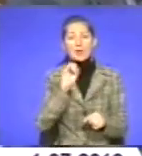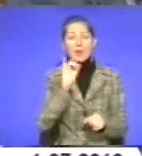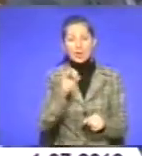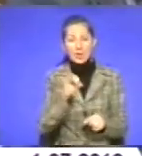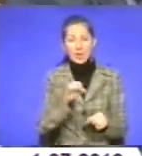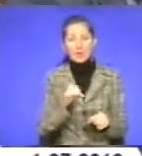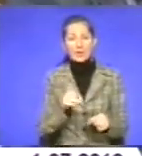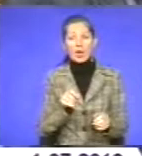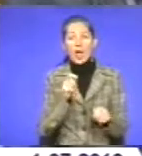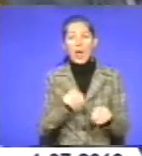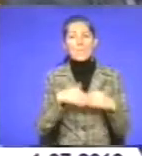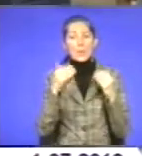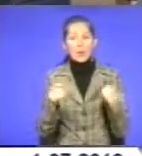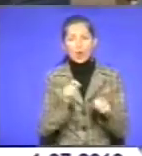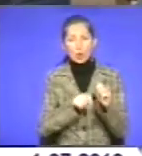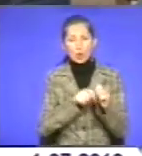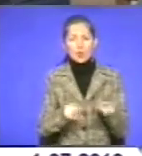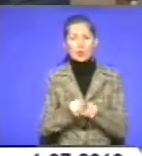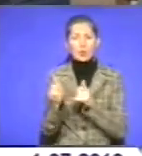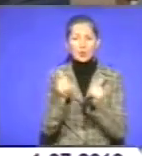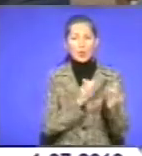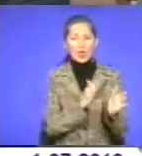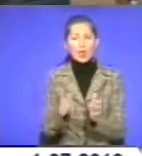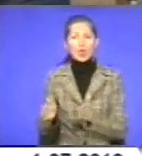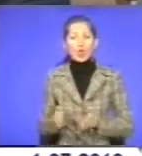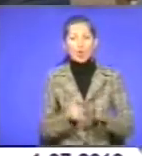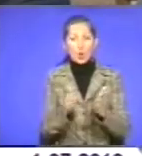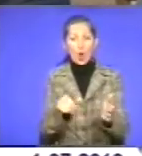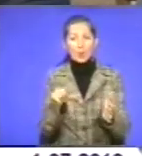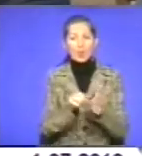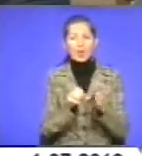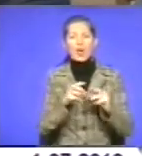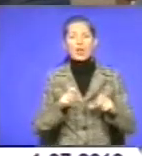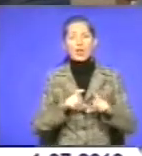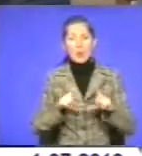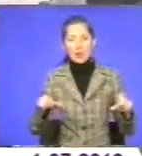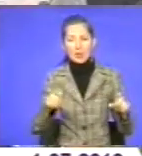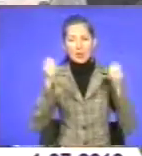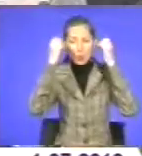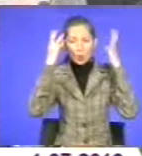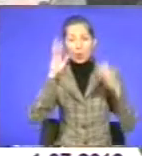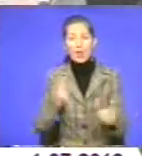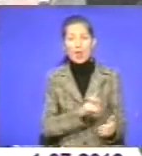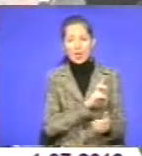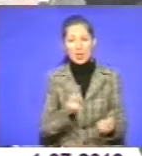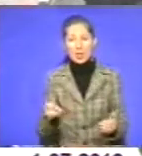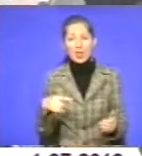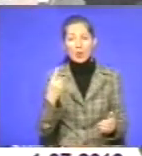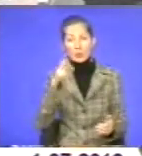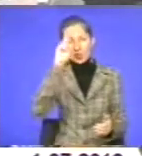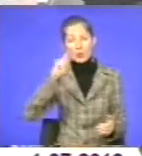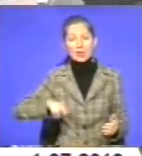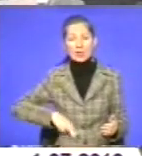забезпечувати порядок на дорогах. Представники департаменту культури, релігії та національностей обласної державної адміністрації відповідають